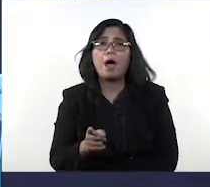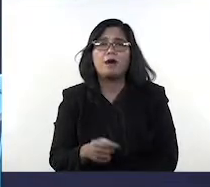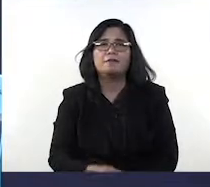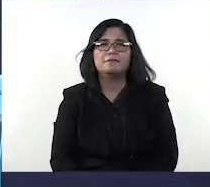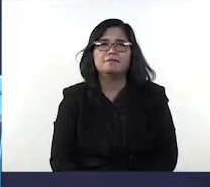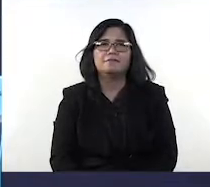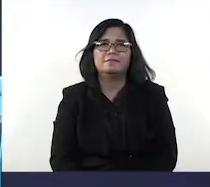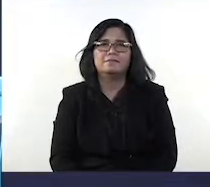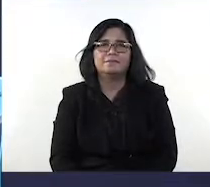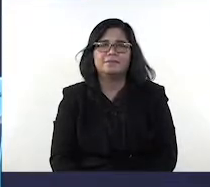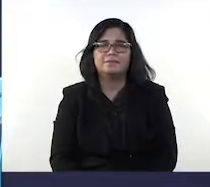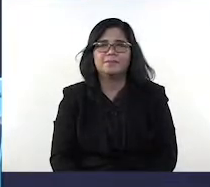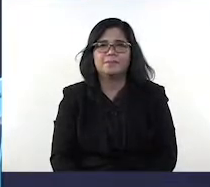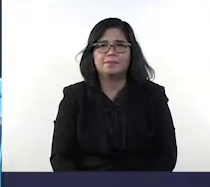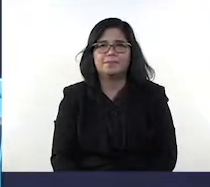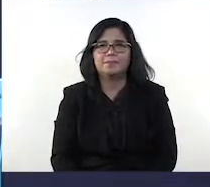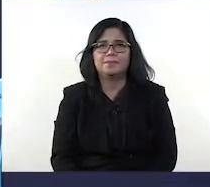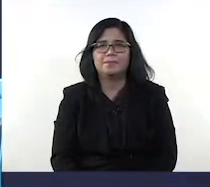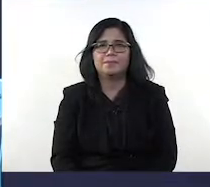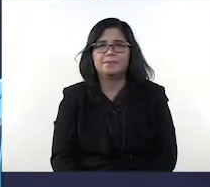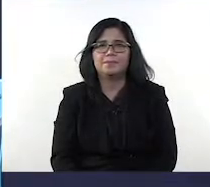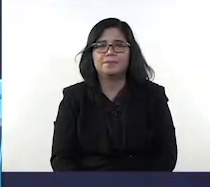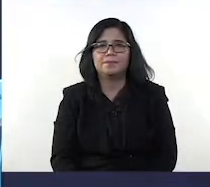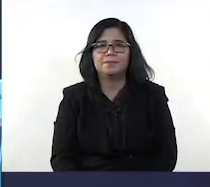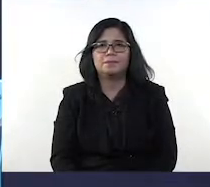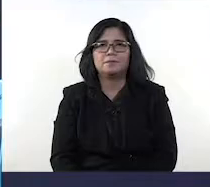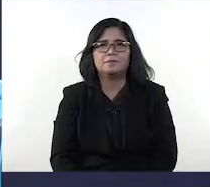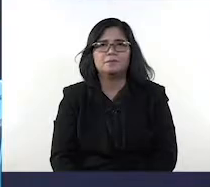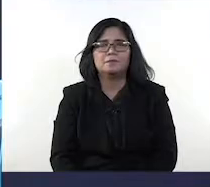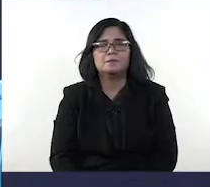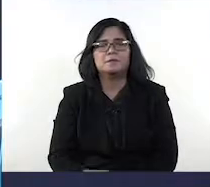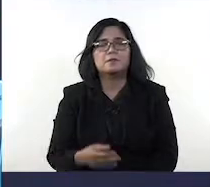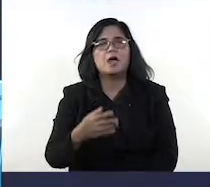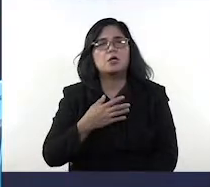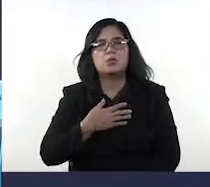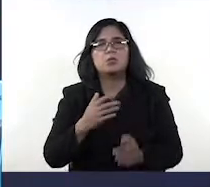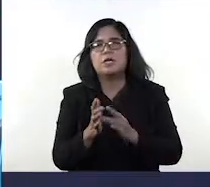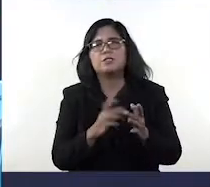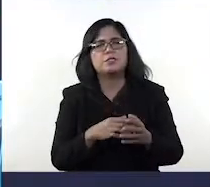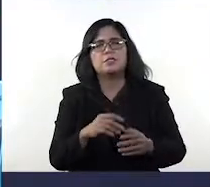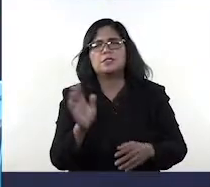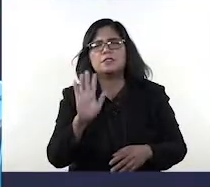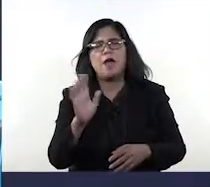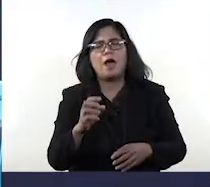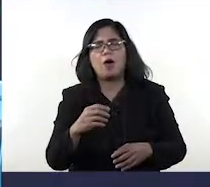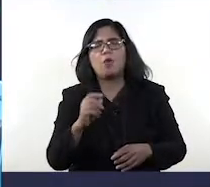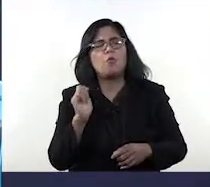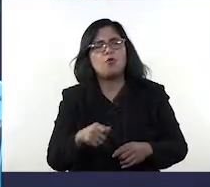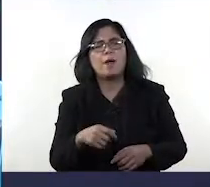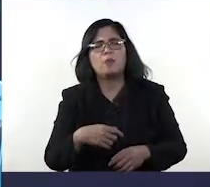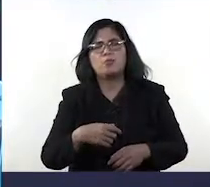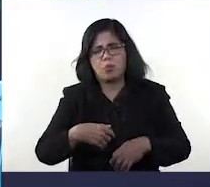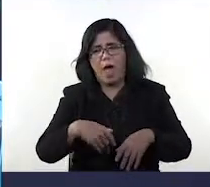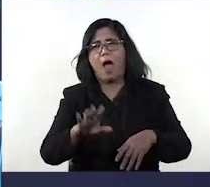baru-baru dia sampaikan peringatannya Hai akupun tidak hukum kamu Hai pulang